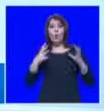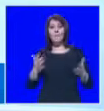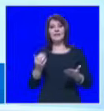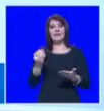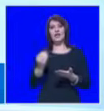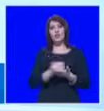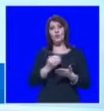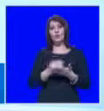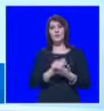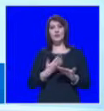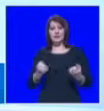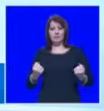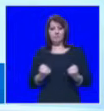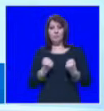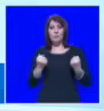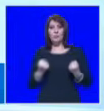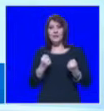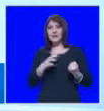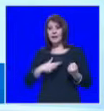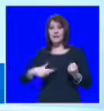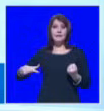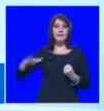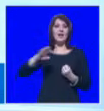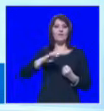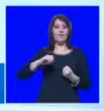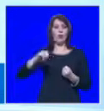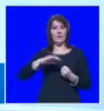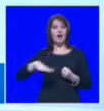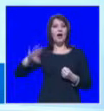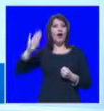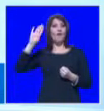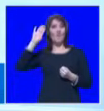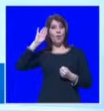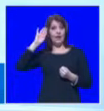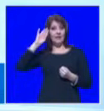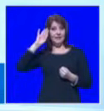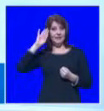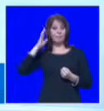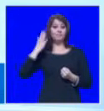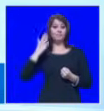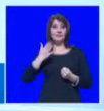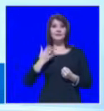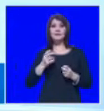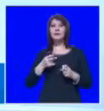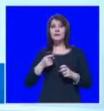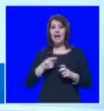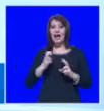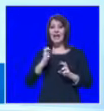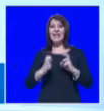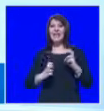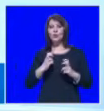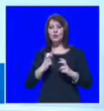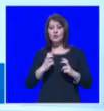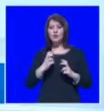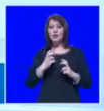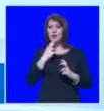икономическа мобилизация, която тече в Европа. Европейската военна индустрия предстои да произвежда